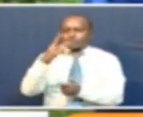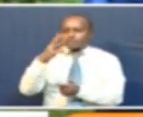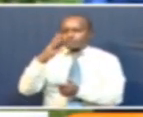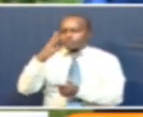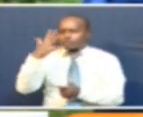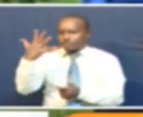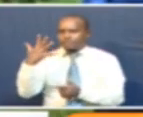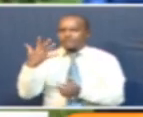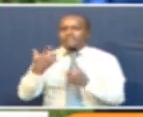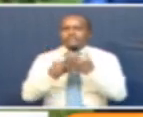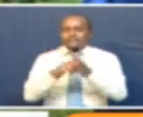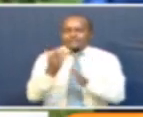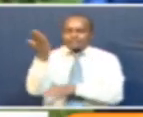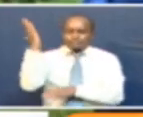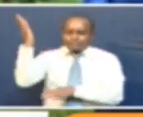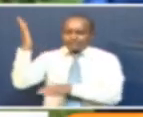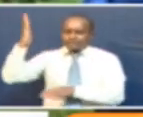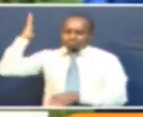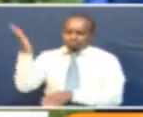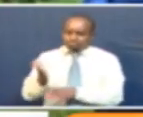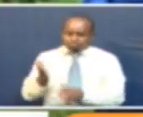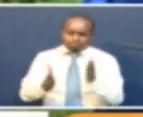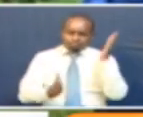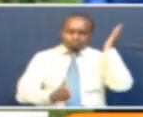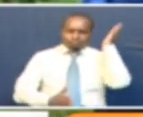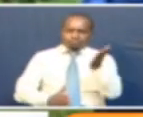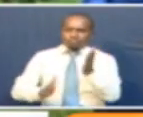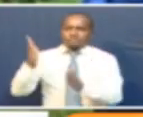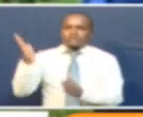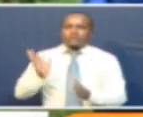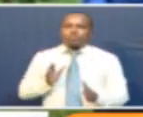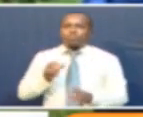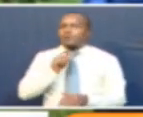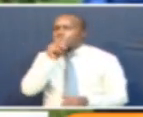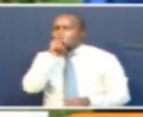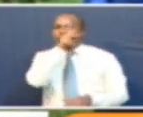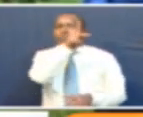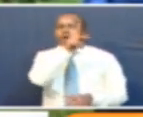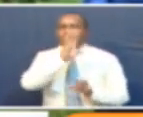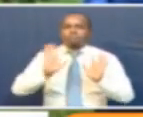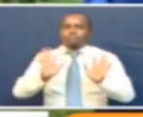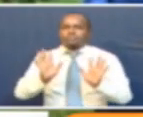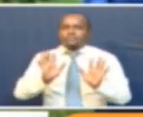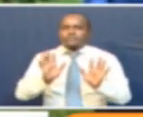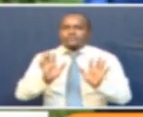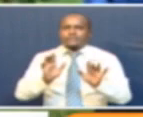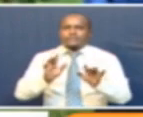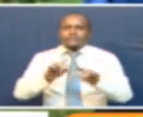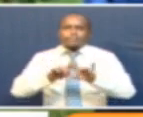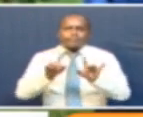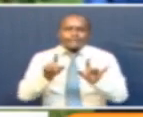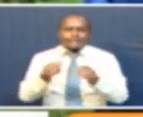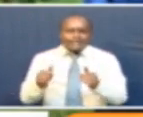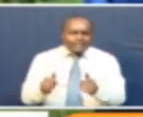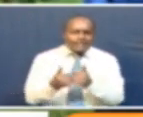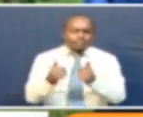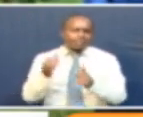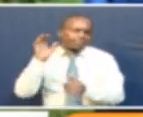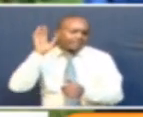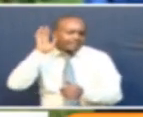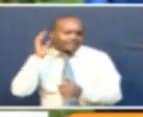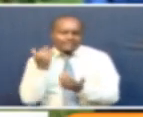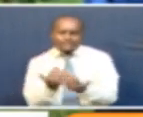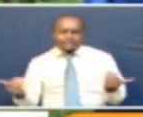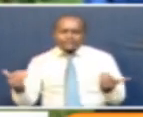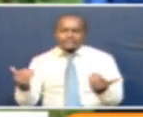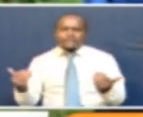akaanza kumkata. Venye alimkata huyo mama hata kutoa sauti. Ni venye tu nilisikia watoto kama kitu kama kuruka ama